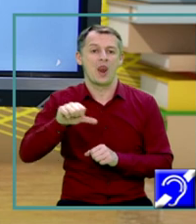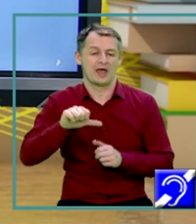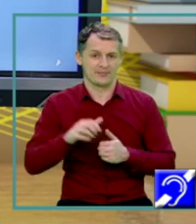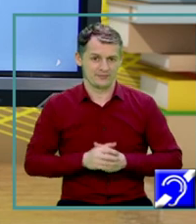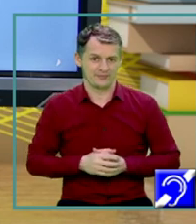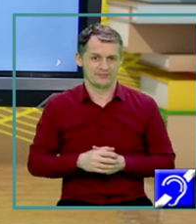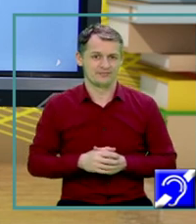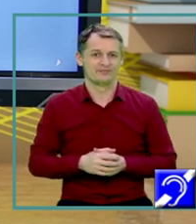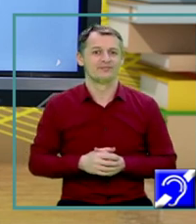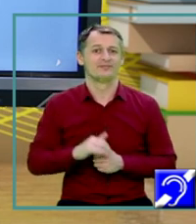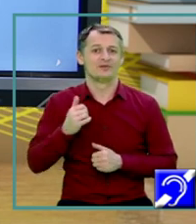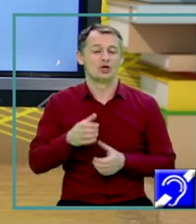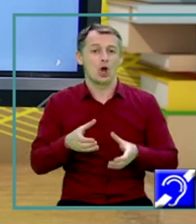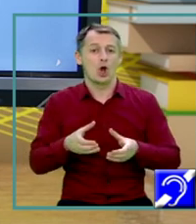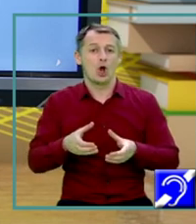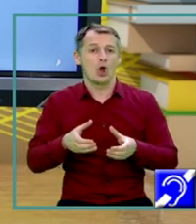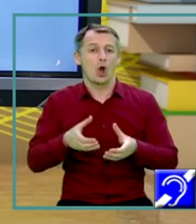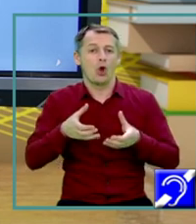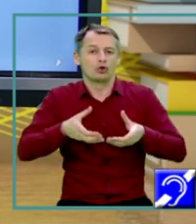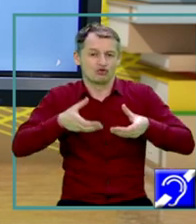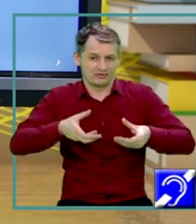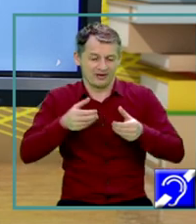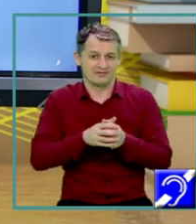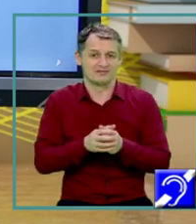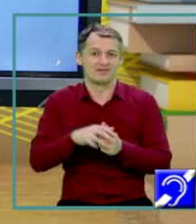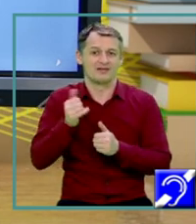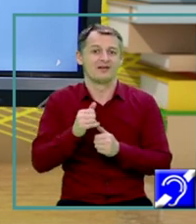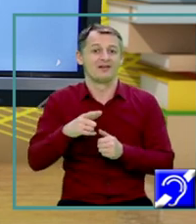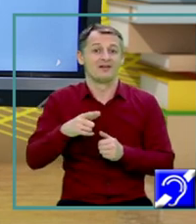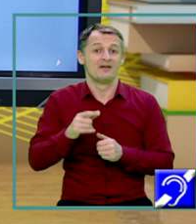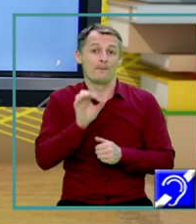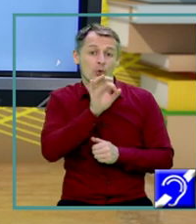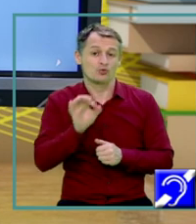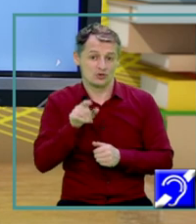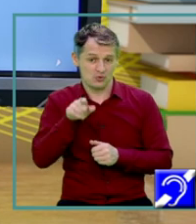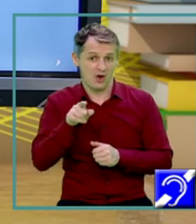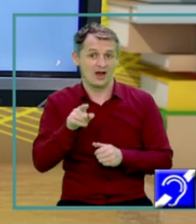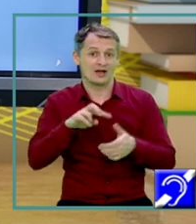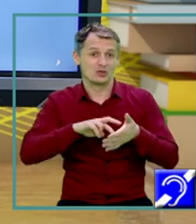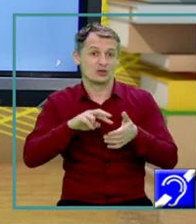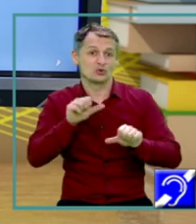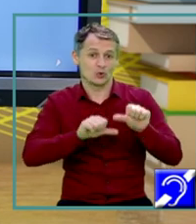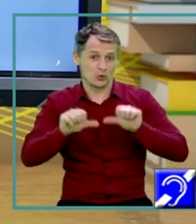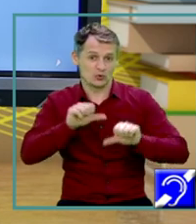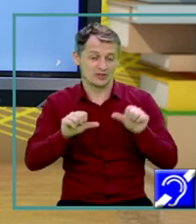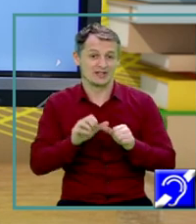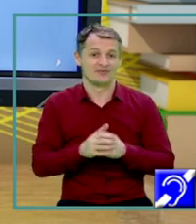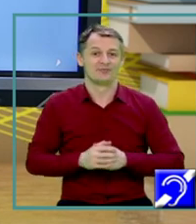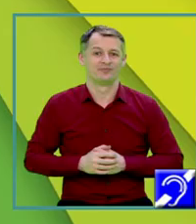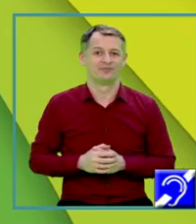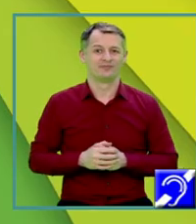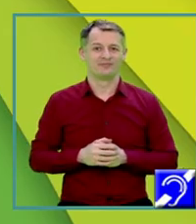soluțiilor reprezintă cantitatea în grame de substanță dizolvată în 100 de grame de